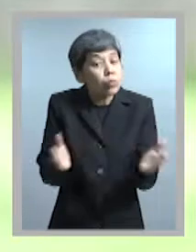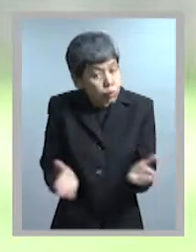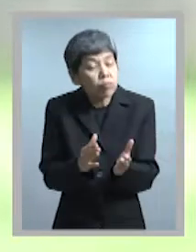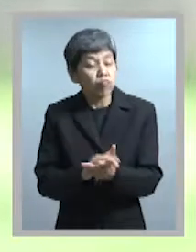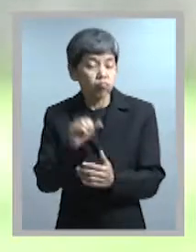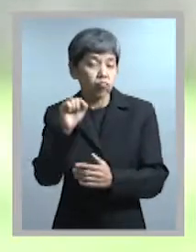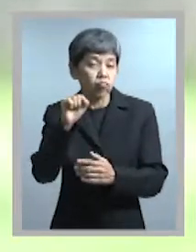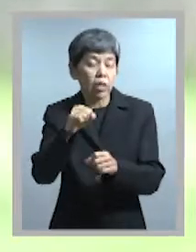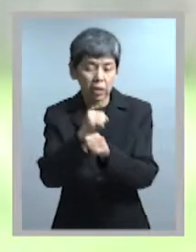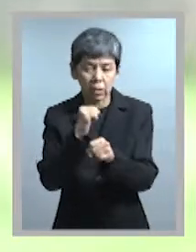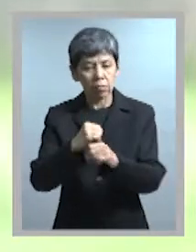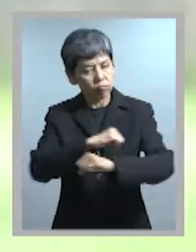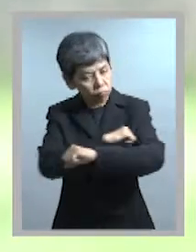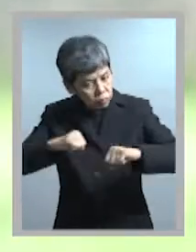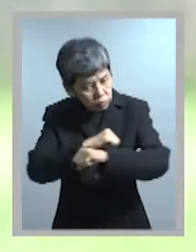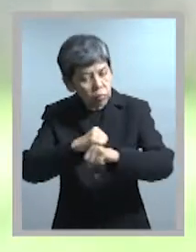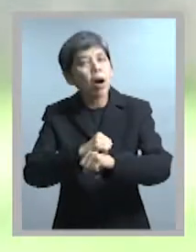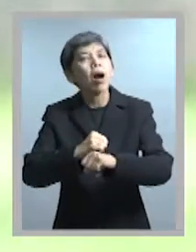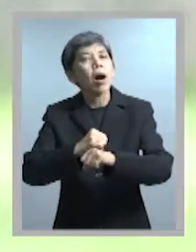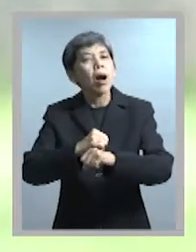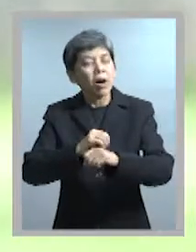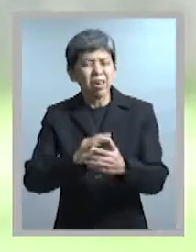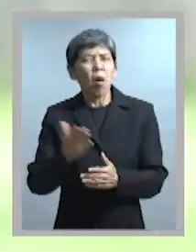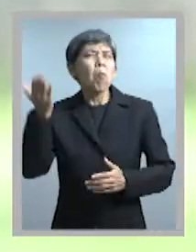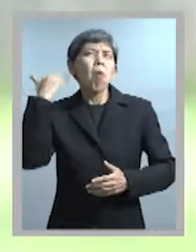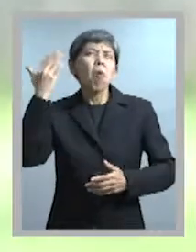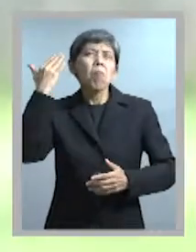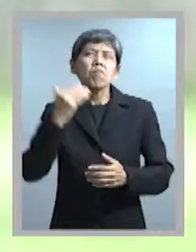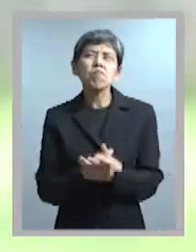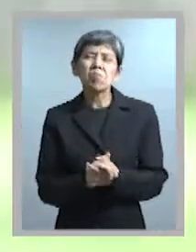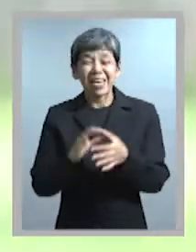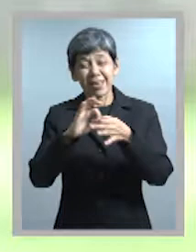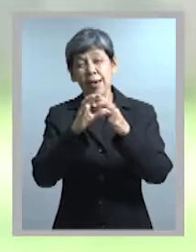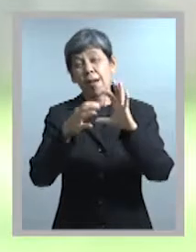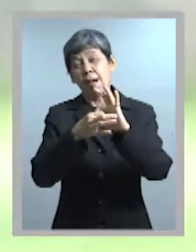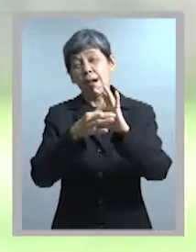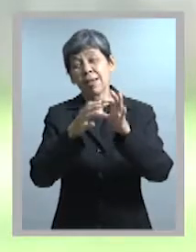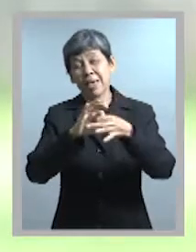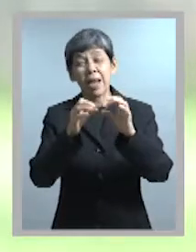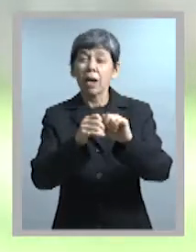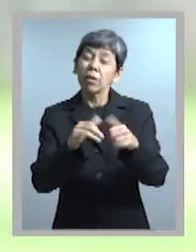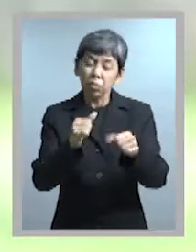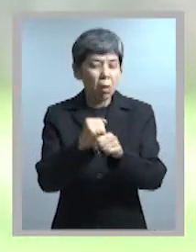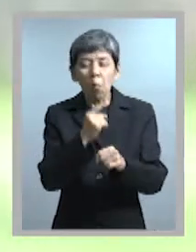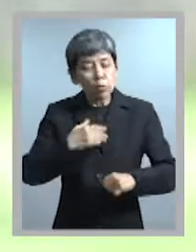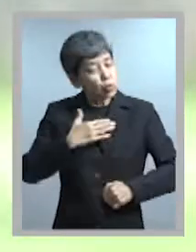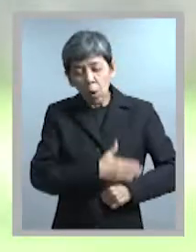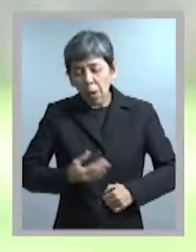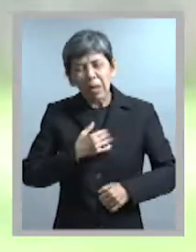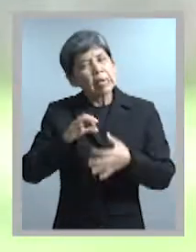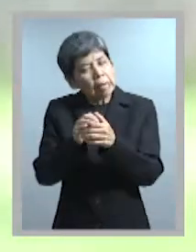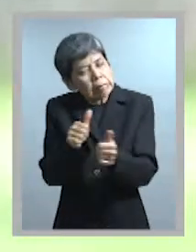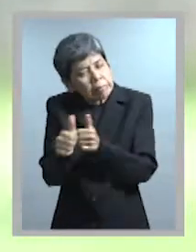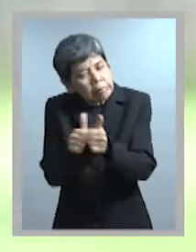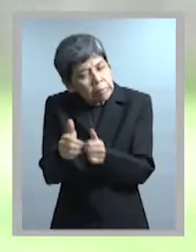ยกันรณรงค ์ ในการออกกำลังกายของน้องๆ เพราะว่าที่ผ่านมาเนี่ย กีฬาเพื่อสุขภาพเราพูดถึงน้อยเ